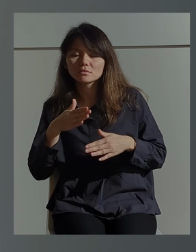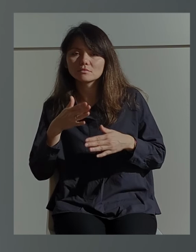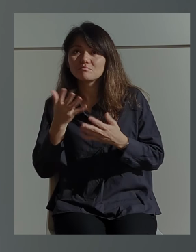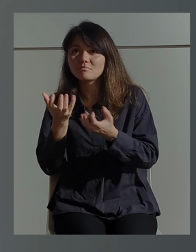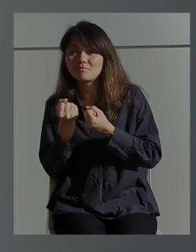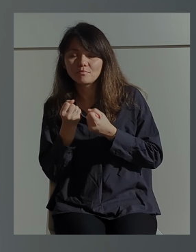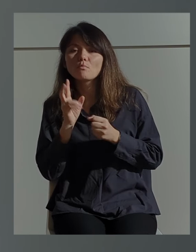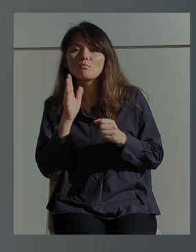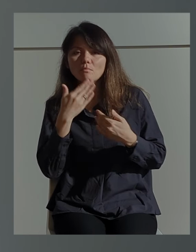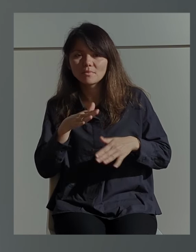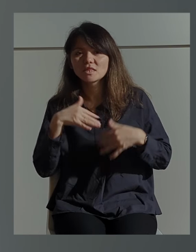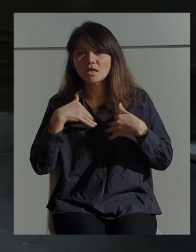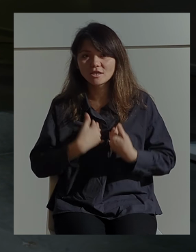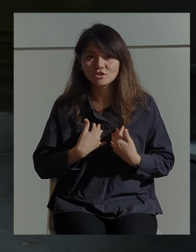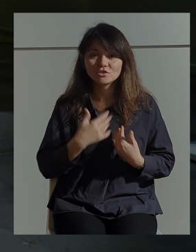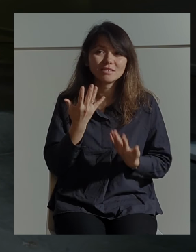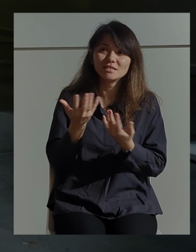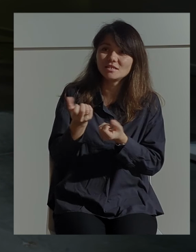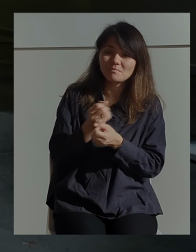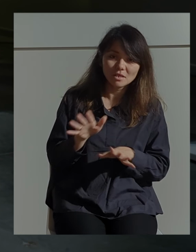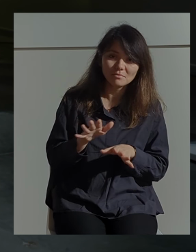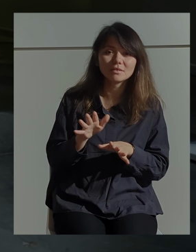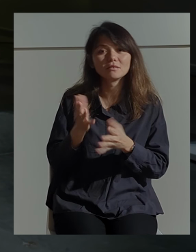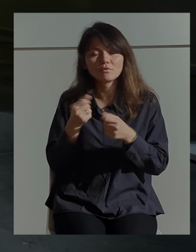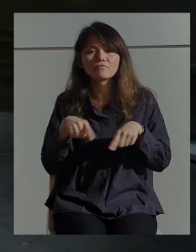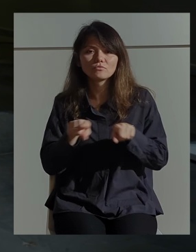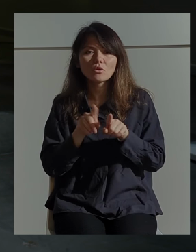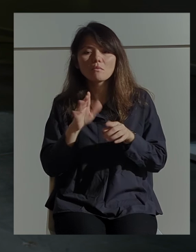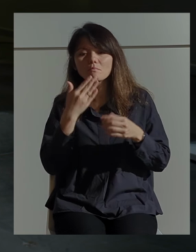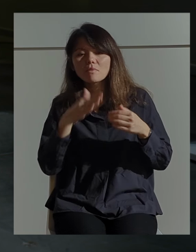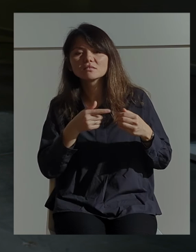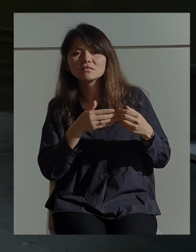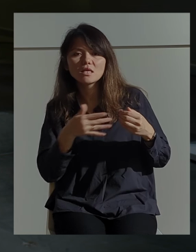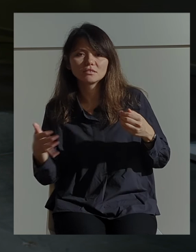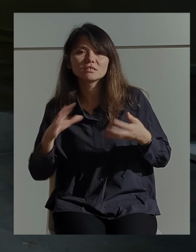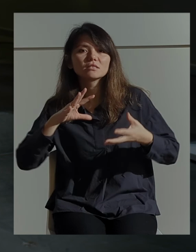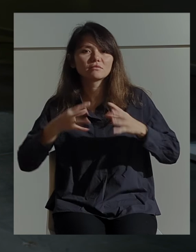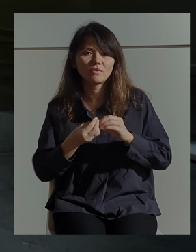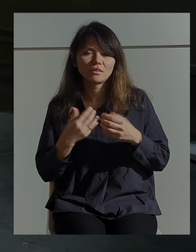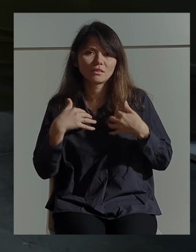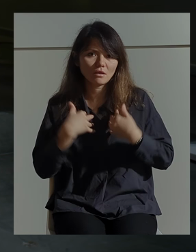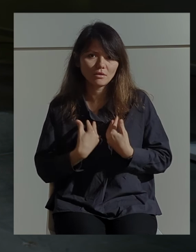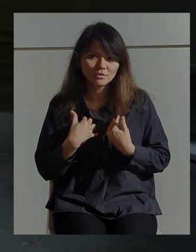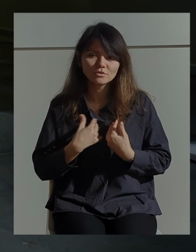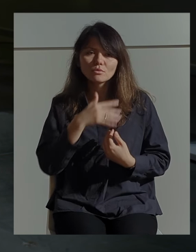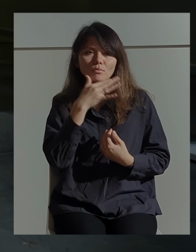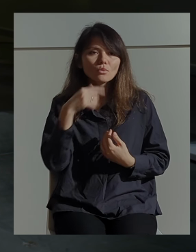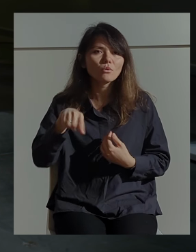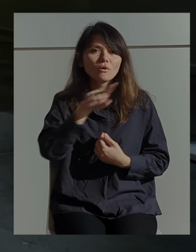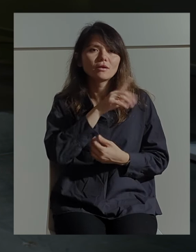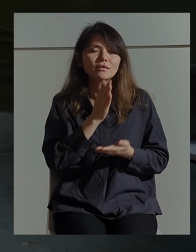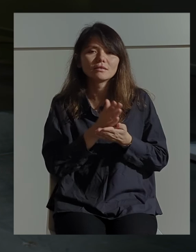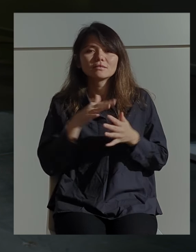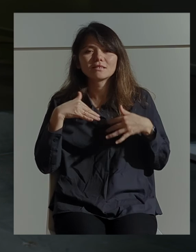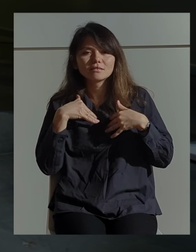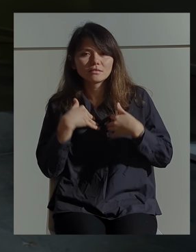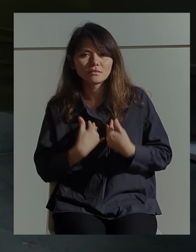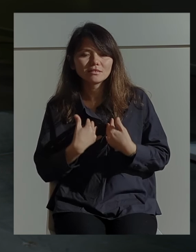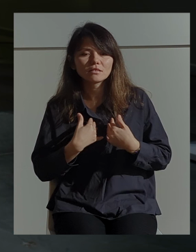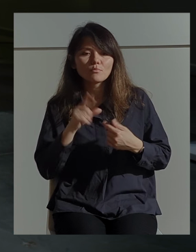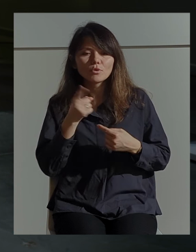также последствия могут быть трагичный литературе очень часто герои драм и трагедий страдают от того что они пытаются